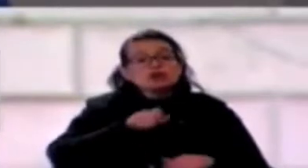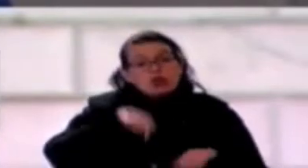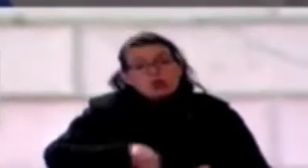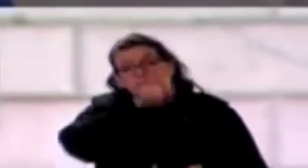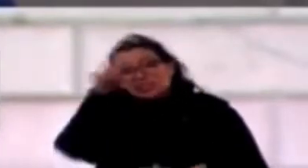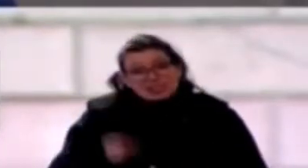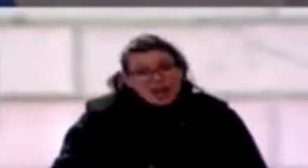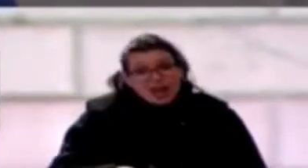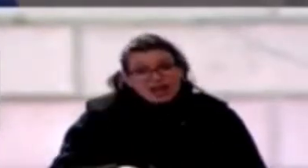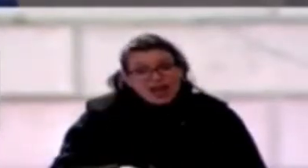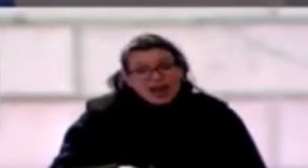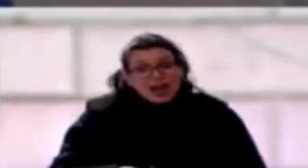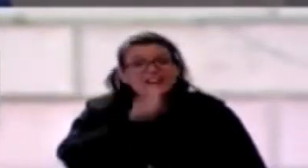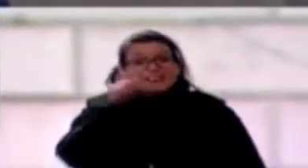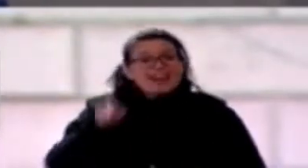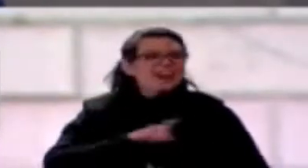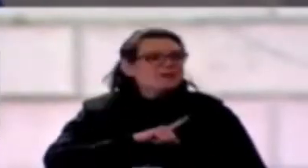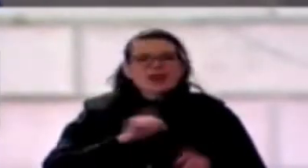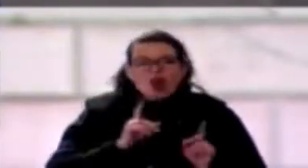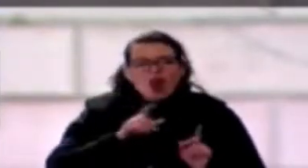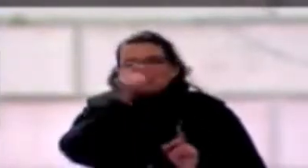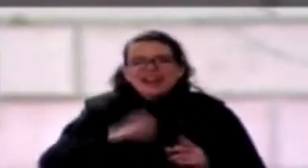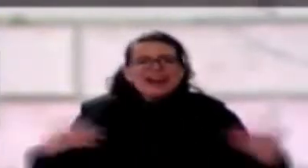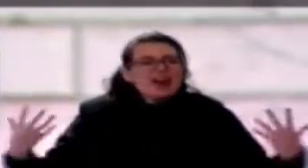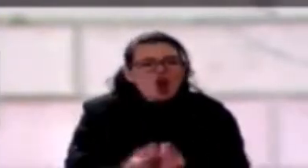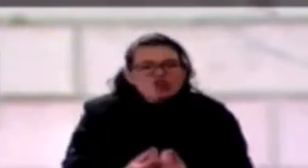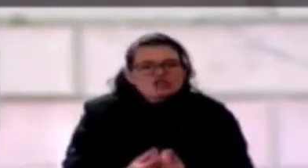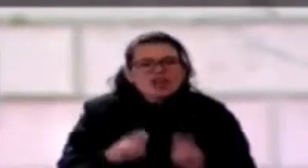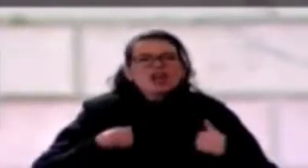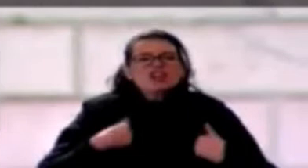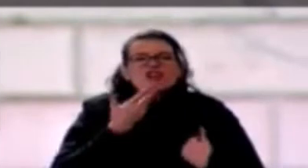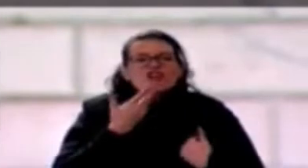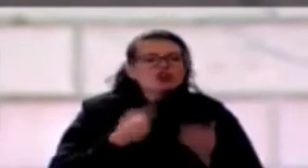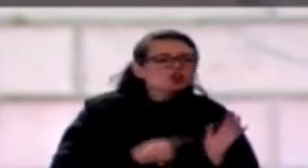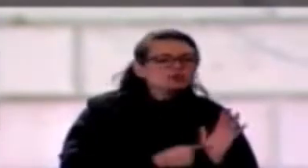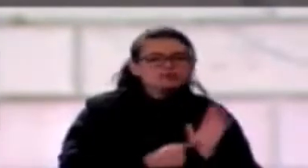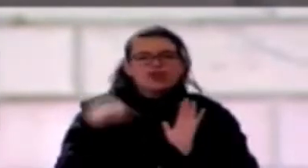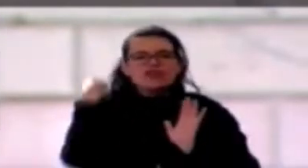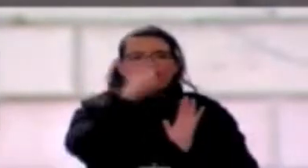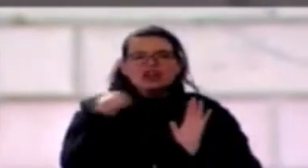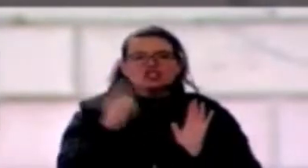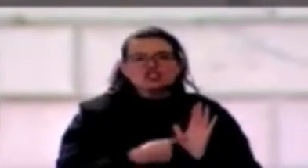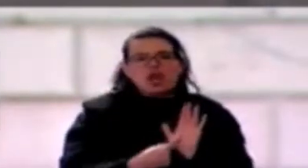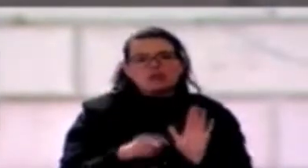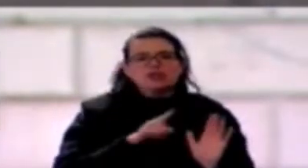nostro paese, io ci voglio mettere la faccia. Ci voglio mettere la faccia,